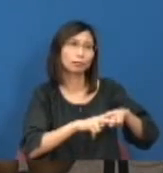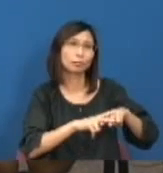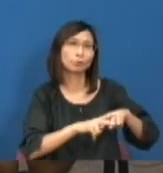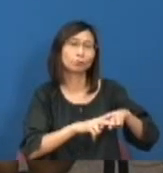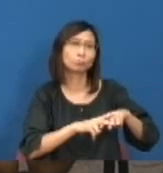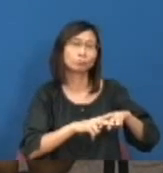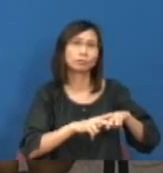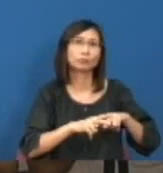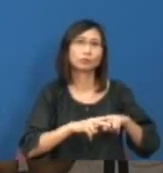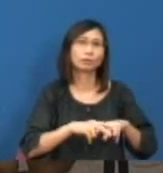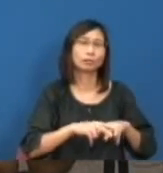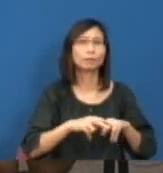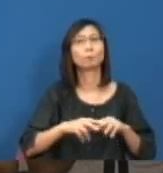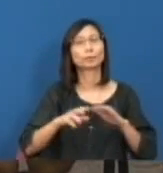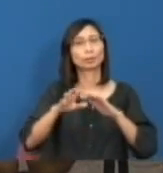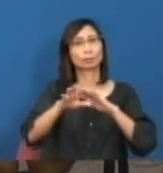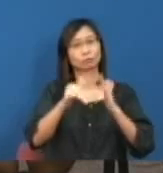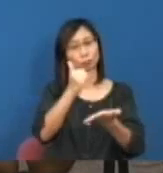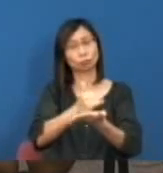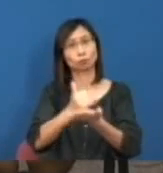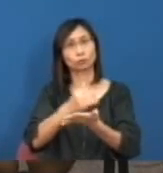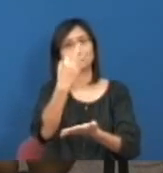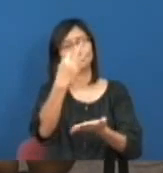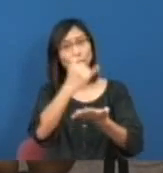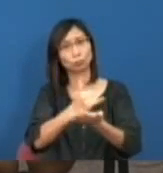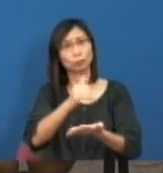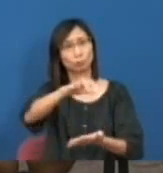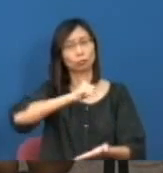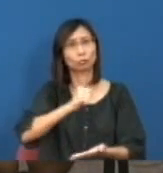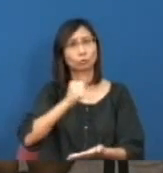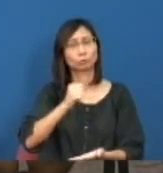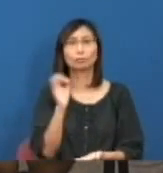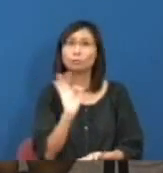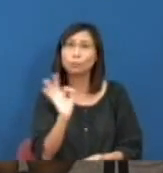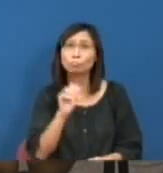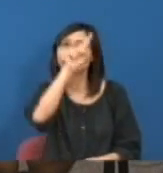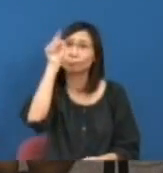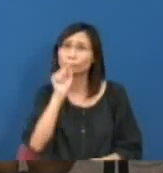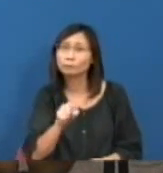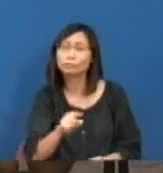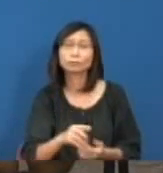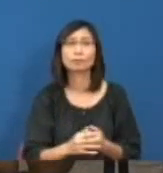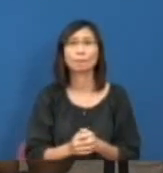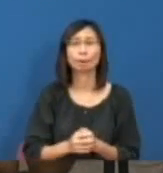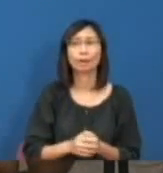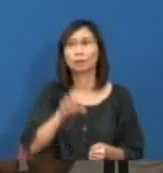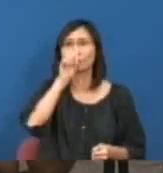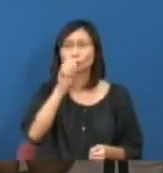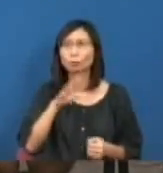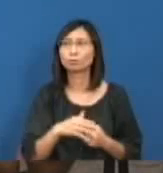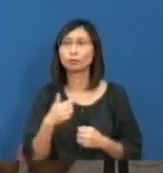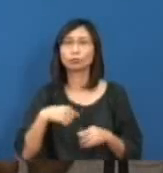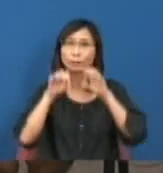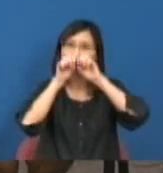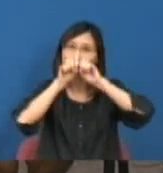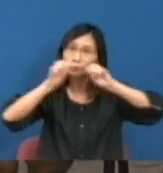咧？咁你自圓其説梗係得啦，係咪啊？佢都已經講啦，佢回應嘅話，我哋嘅口號錯誤，所